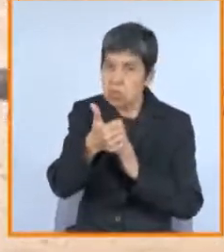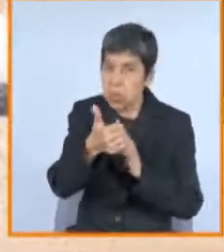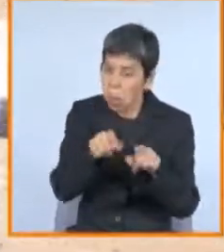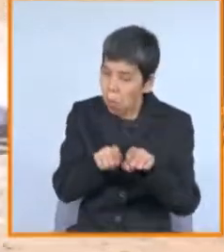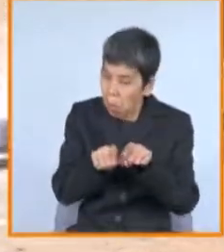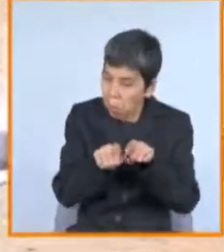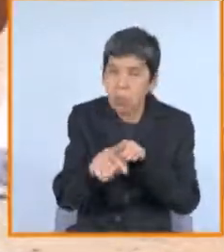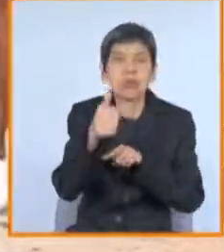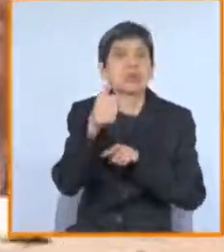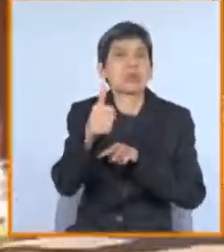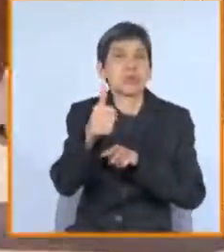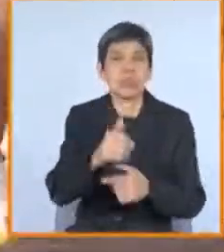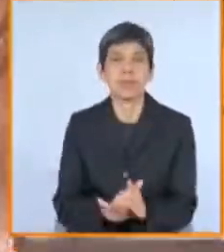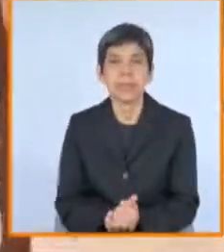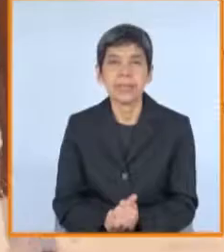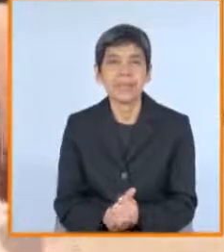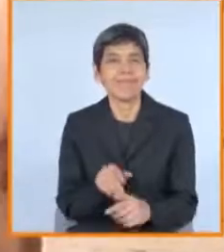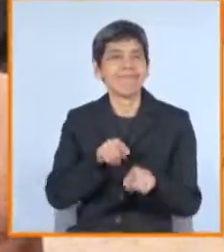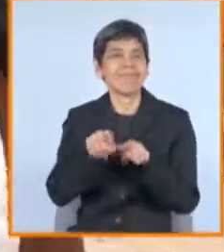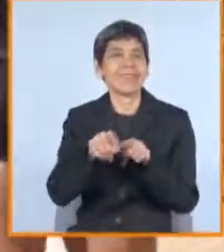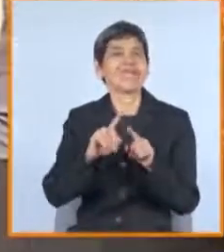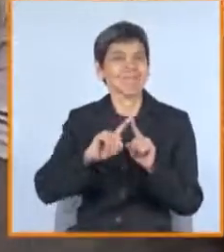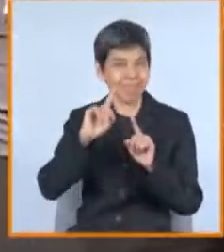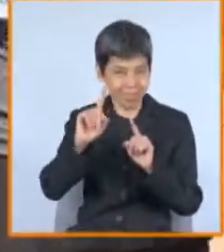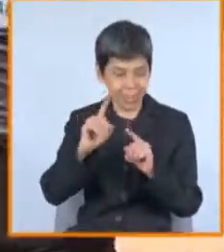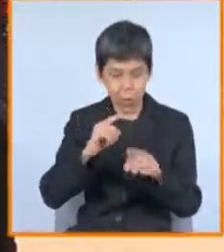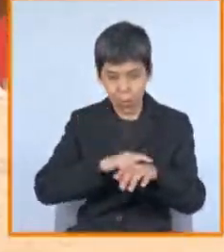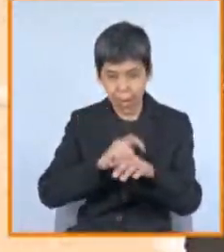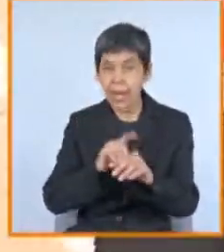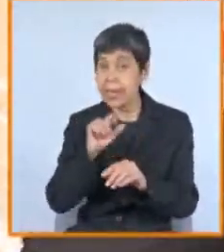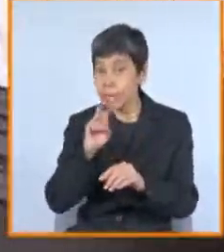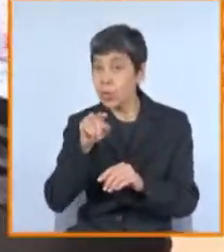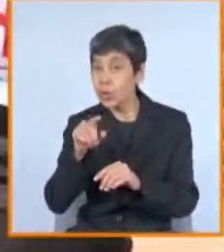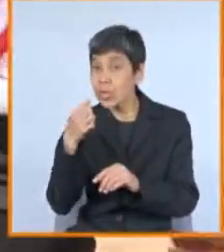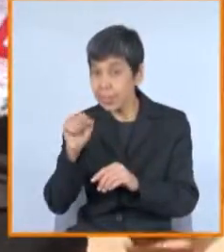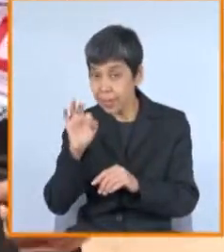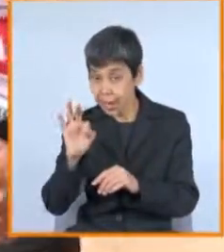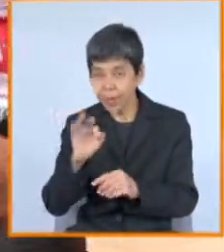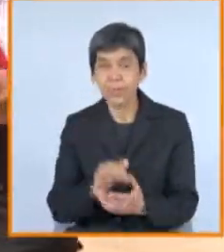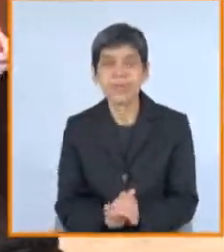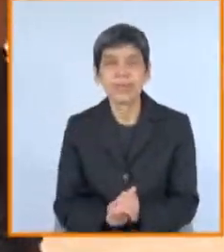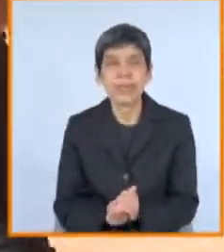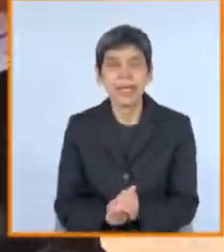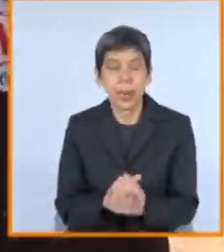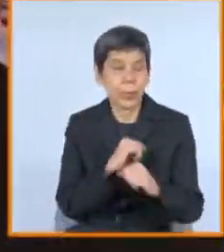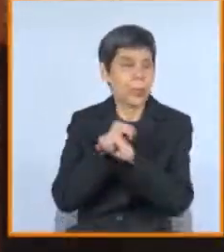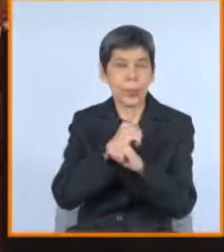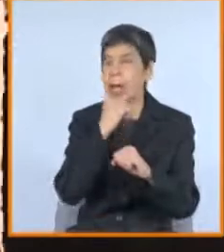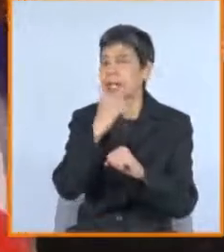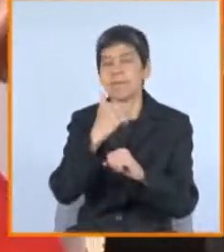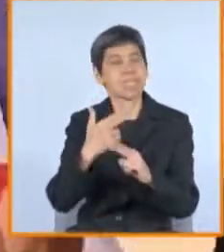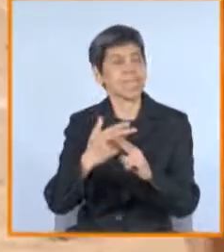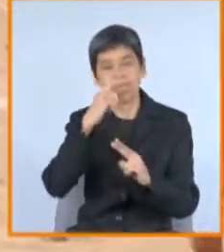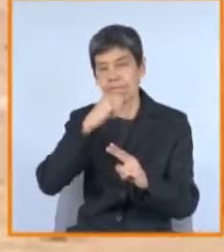งโอมานในช่วงผลัดสุดท้ายเข้าเส้นชัยเป็นทีมแรกด้วยเวลา 26.19 วินาทีป้องกันแชมป์เอาไว้ได้สำ